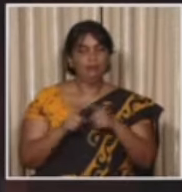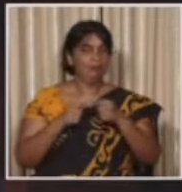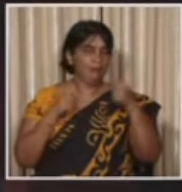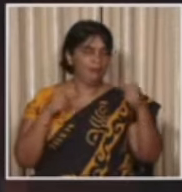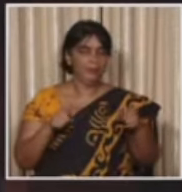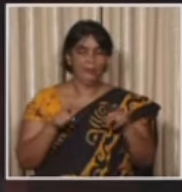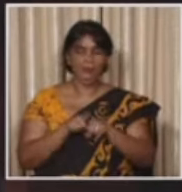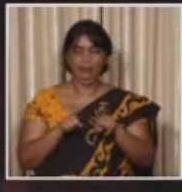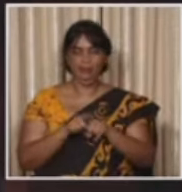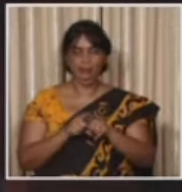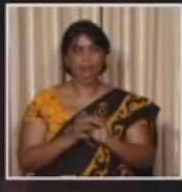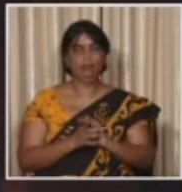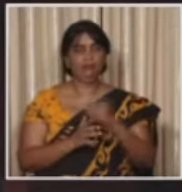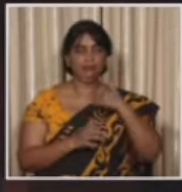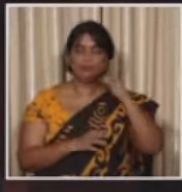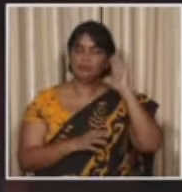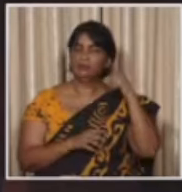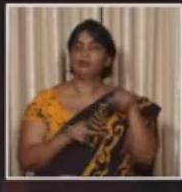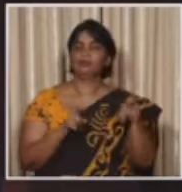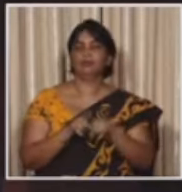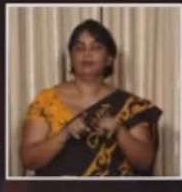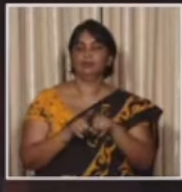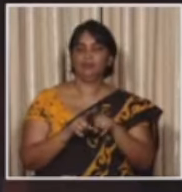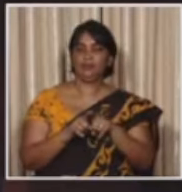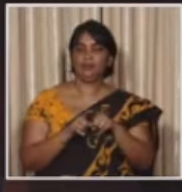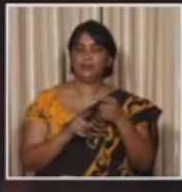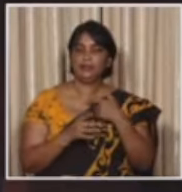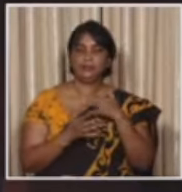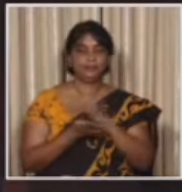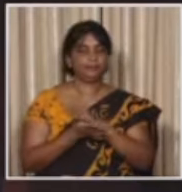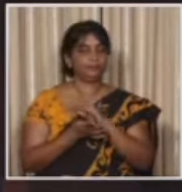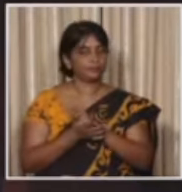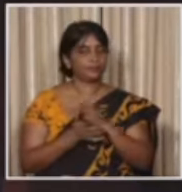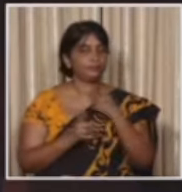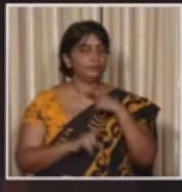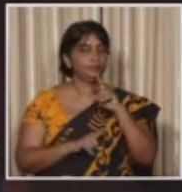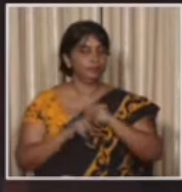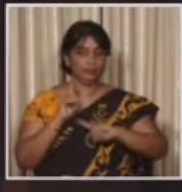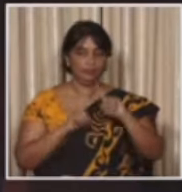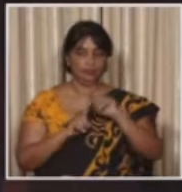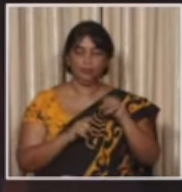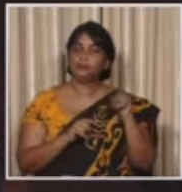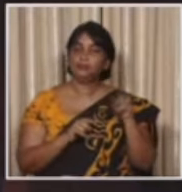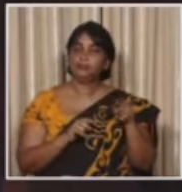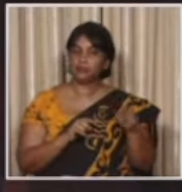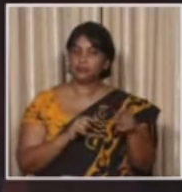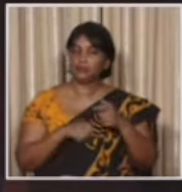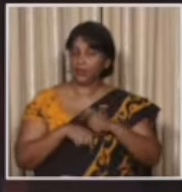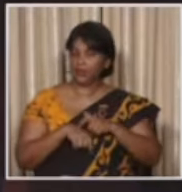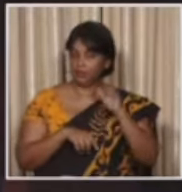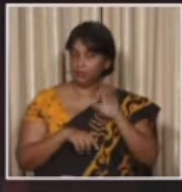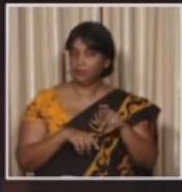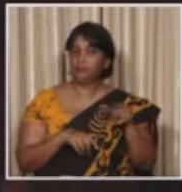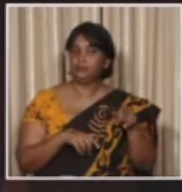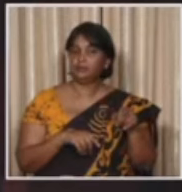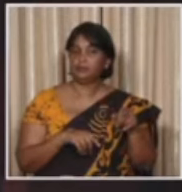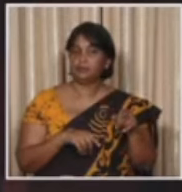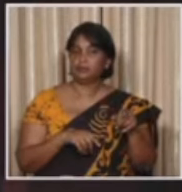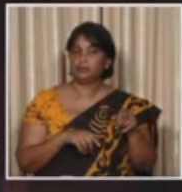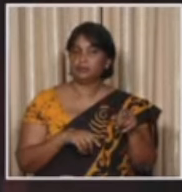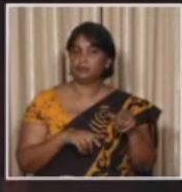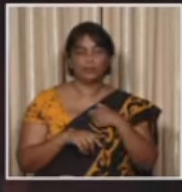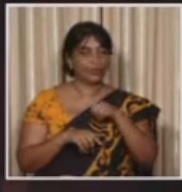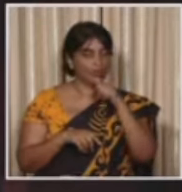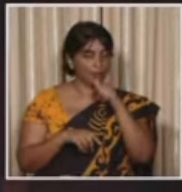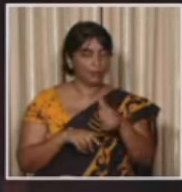හැටියට. විශේෂයෙන්ම අද මම සතුට වෙනවා මේ සාකච්ඡාව කරන මොහොතේ අත්